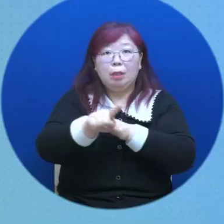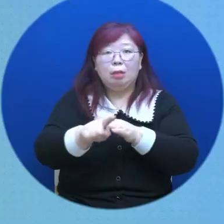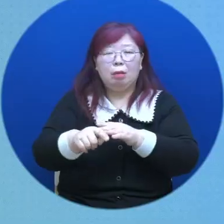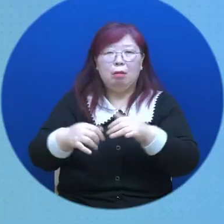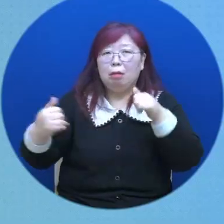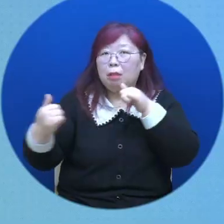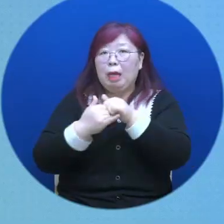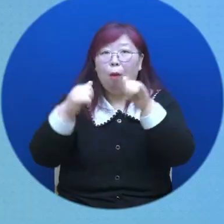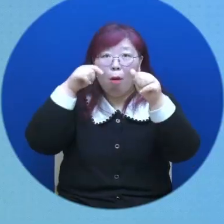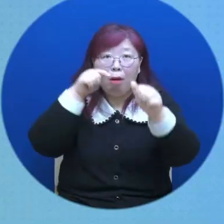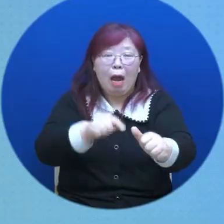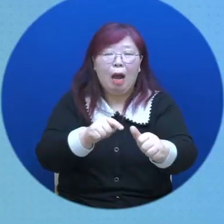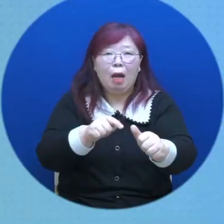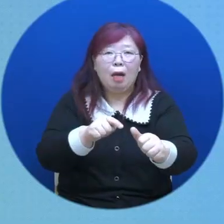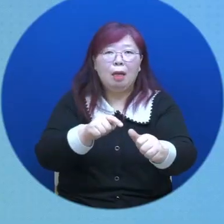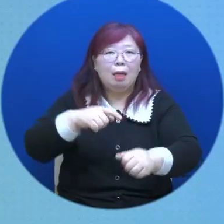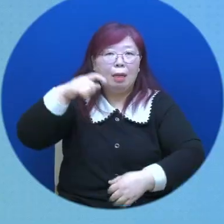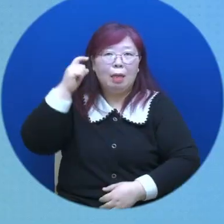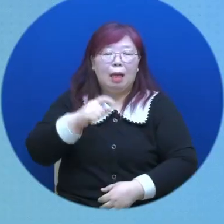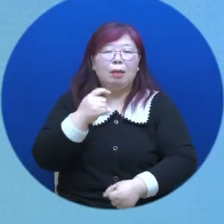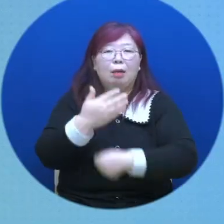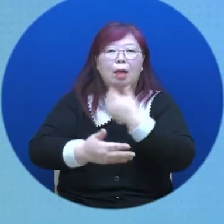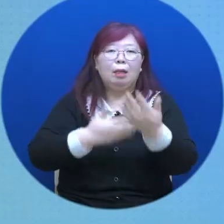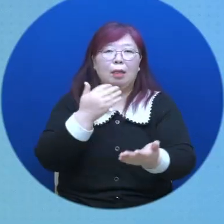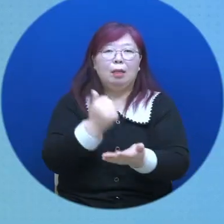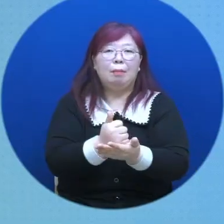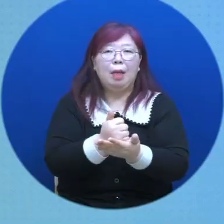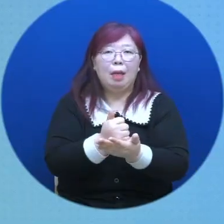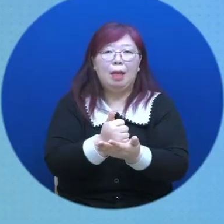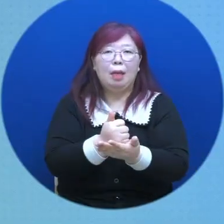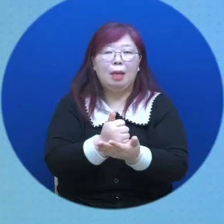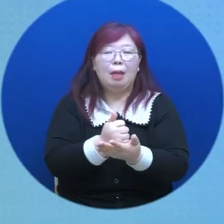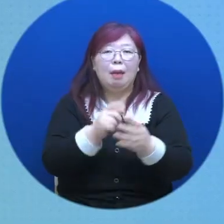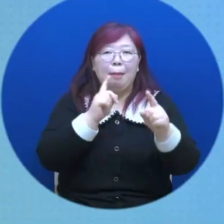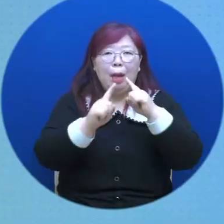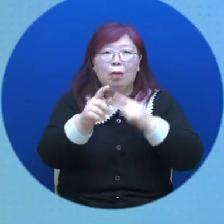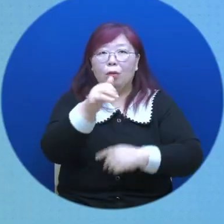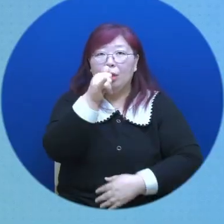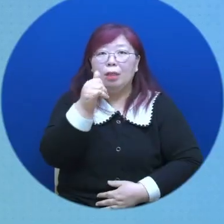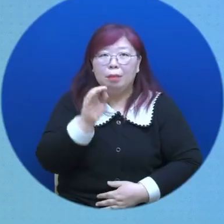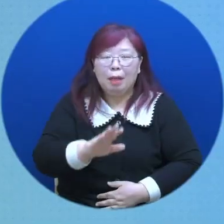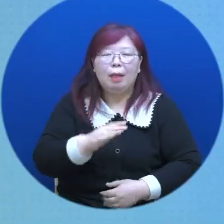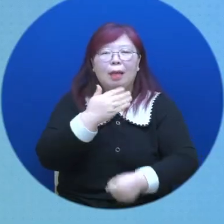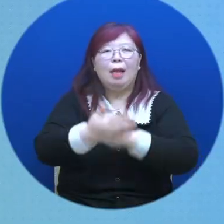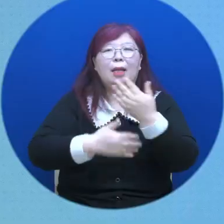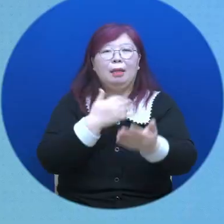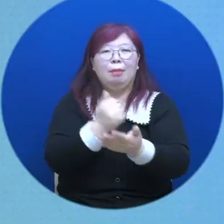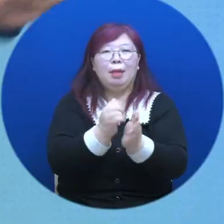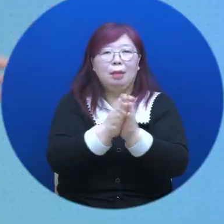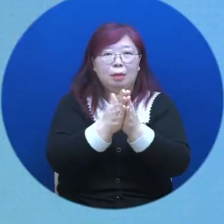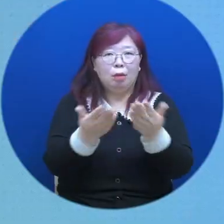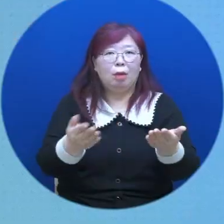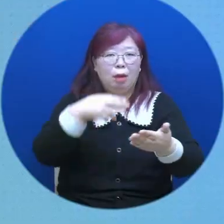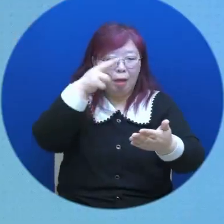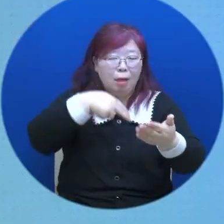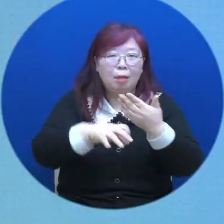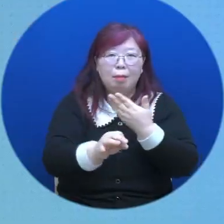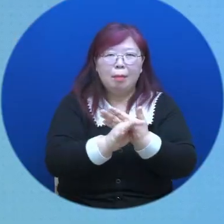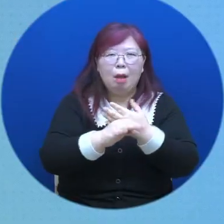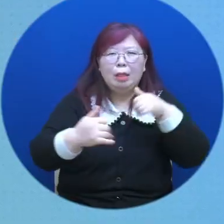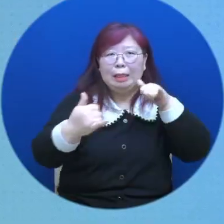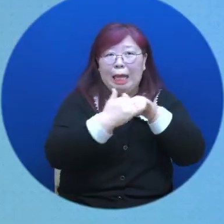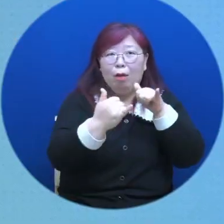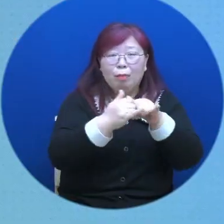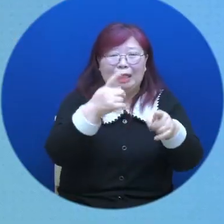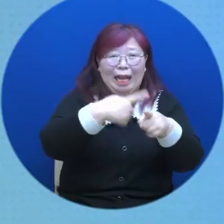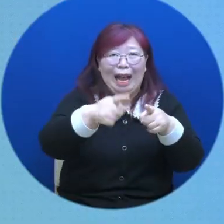하는 강력한 하나님의 메시지가 담겨 있지만은 성경을 보세요. 싸움은 칼과 창에 있는